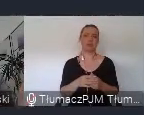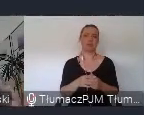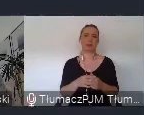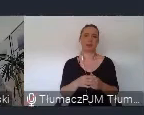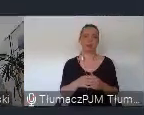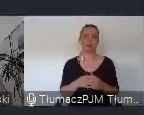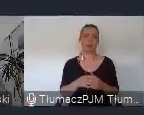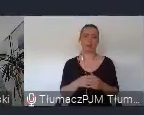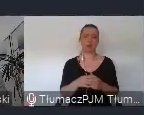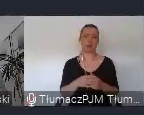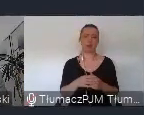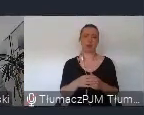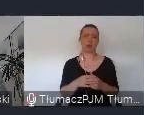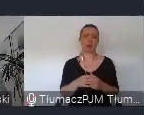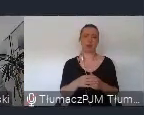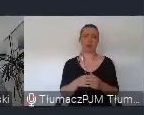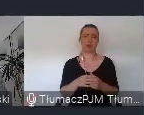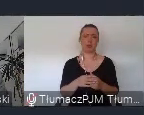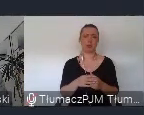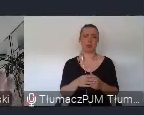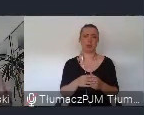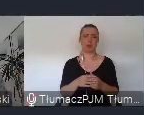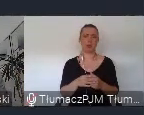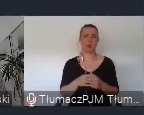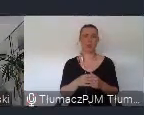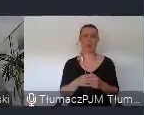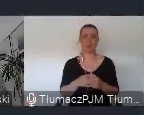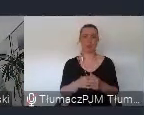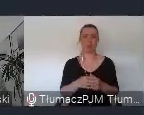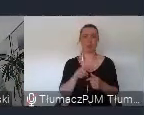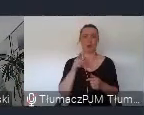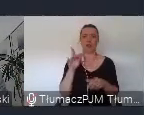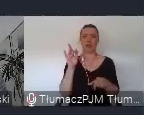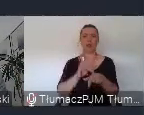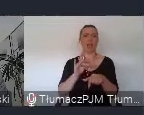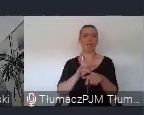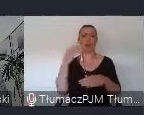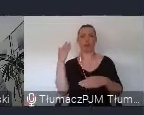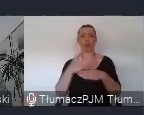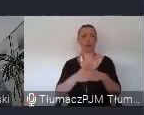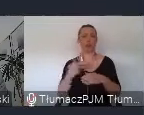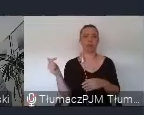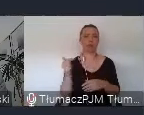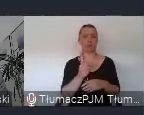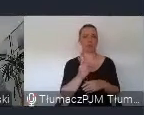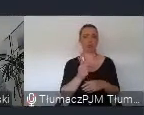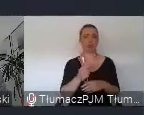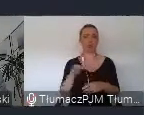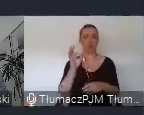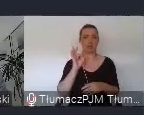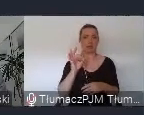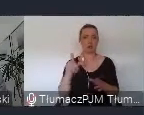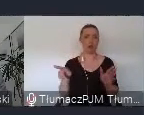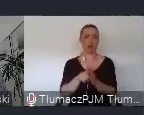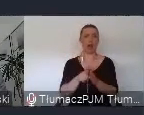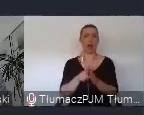więc per saldo ten efekt końcowy ma być neutralny dla klimatu i środowiska, czyli